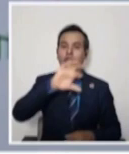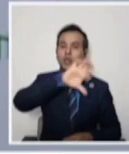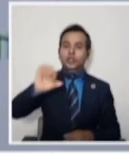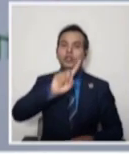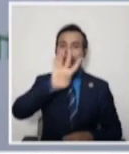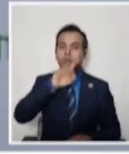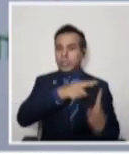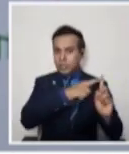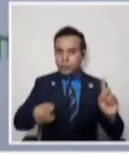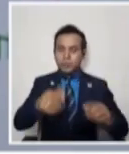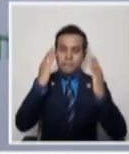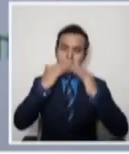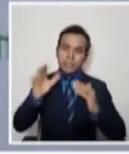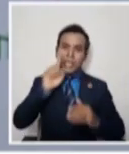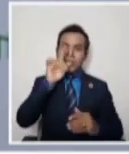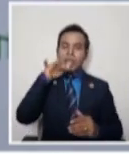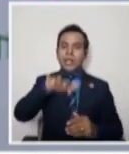1,88,773 জন, এবং বর্তমানে কোয়ারেন্টাইনে আছেন